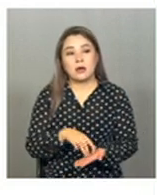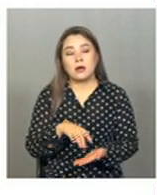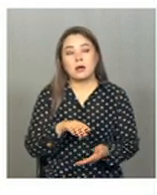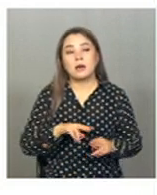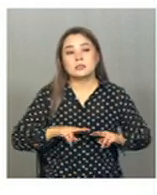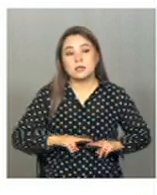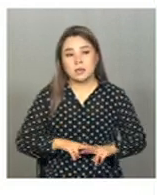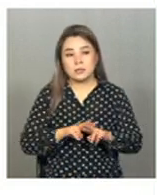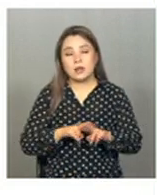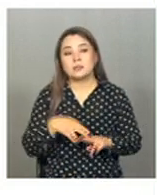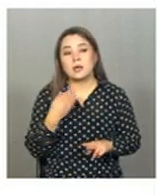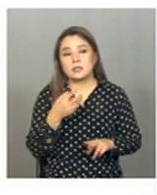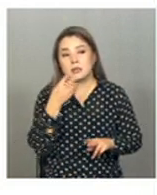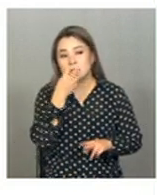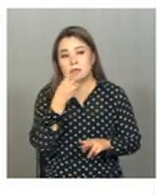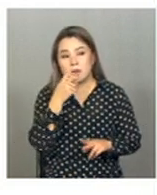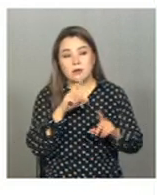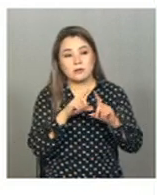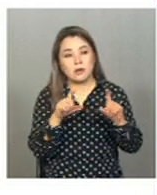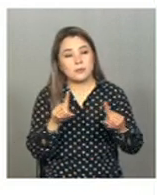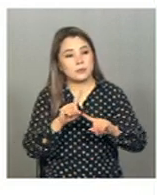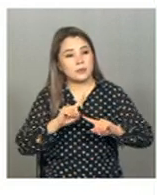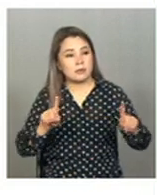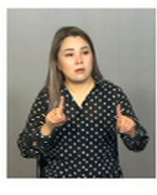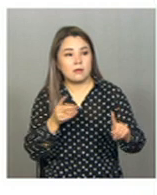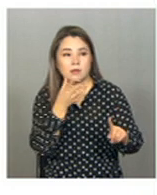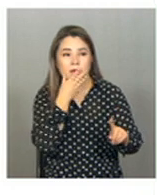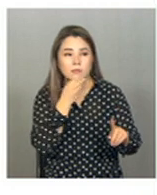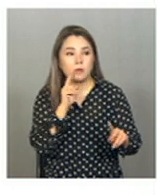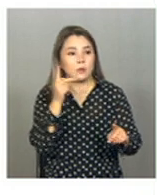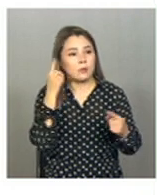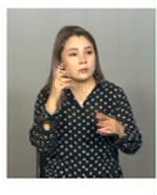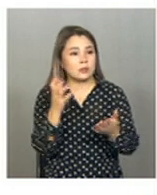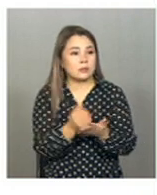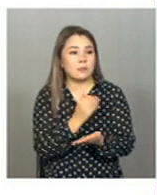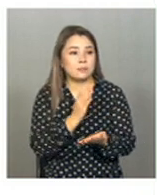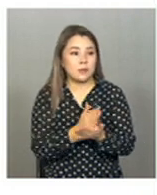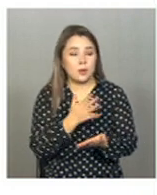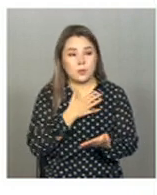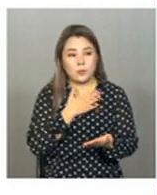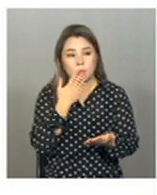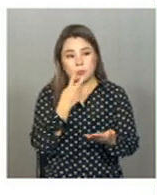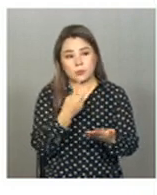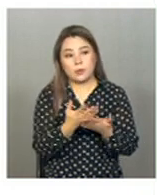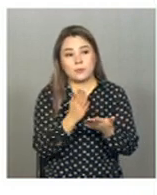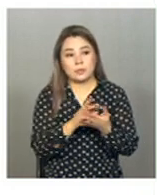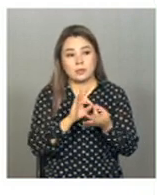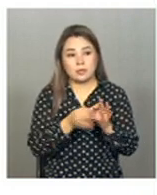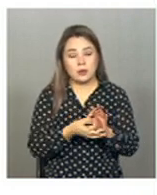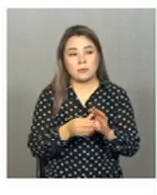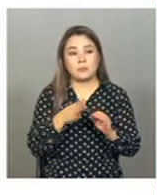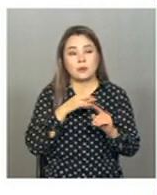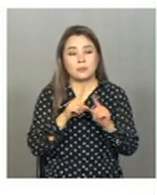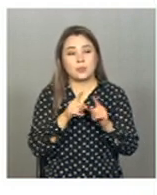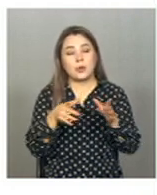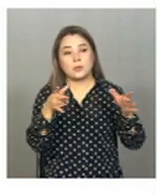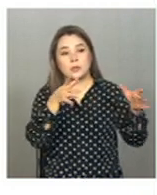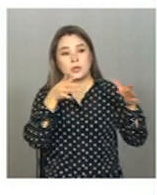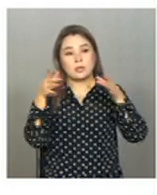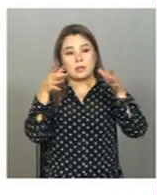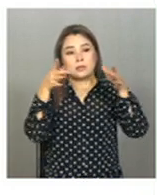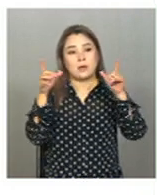ғимараты ерекше әдемі екен. Оны кім ойлап тапқан? Өзім көріп отырғандай, ұшатын табақшаға ұқсас